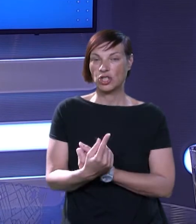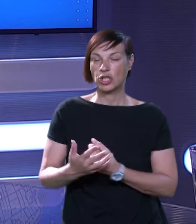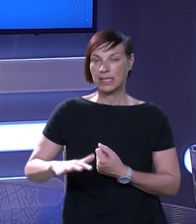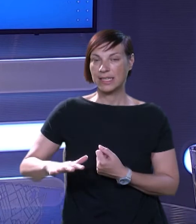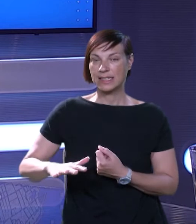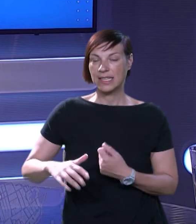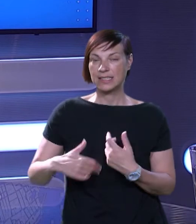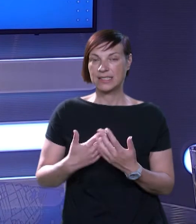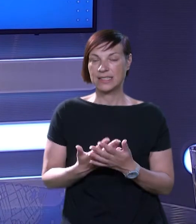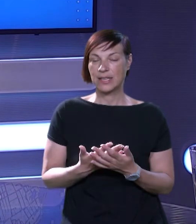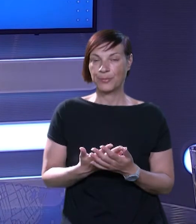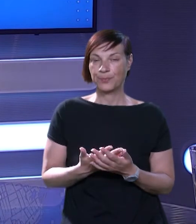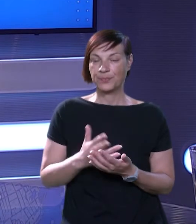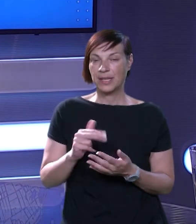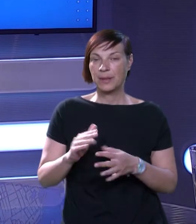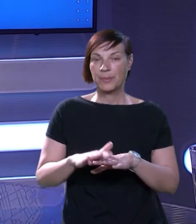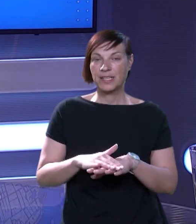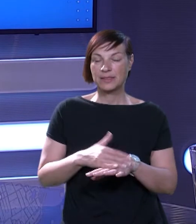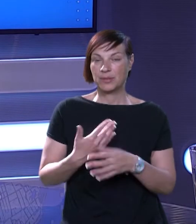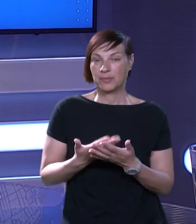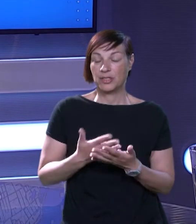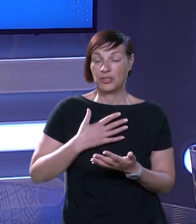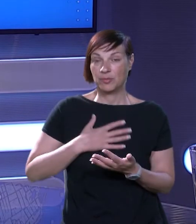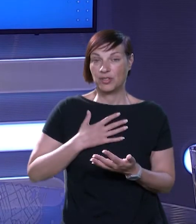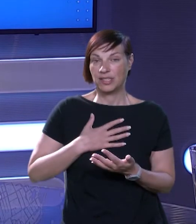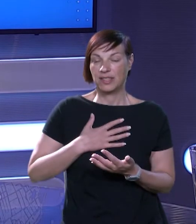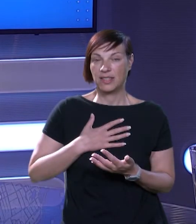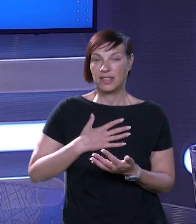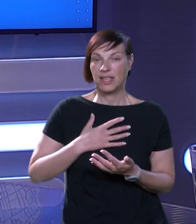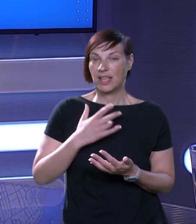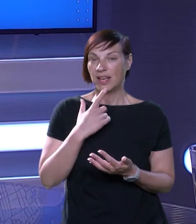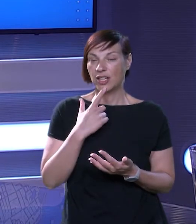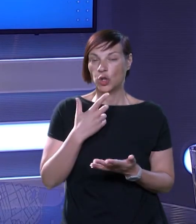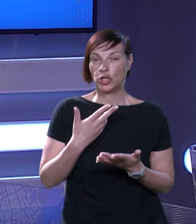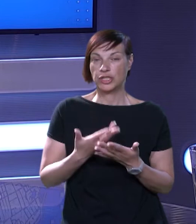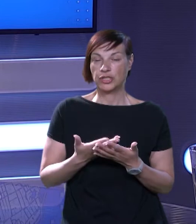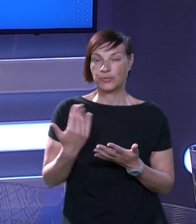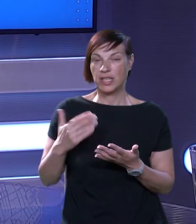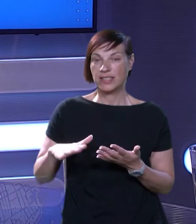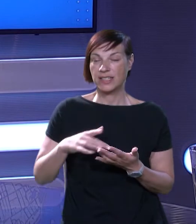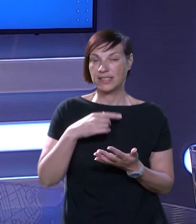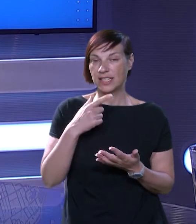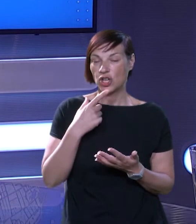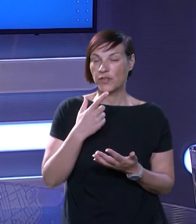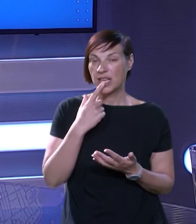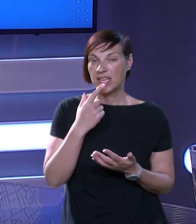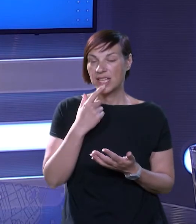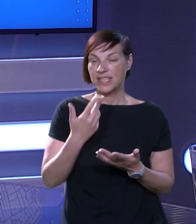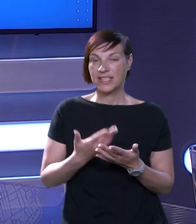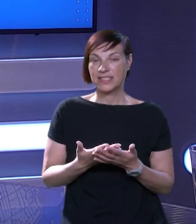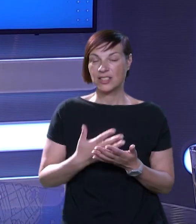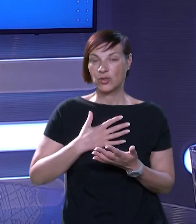ta djeca koja su u stvari, ja sam imala osjećaj, evo pa to smo htjeli. Koji su, ta djeca govore tim